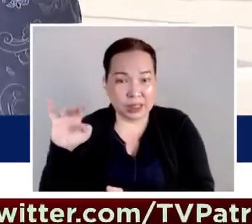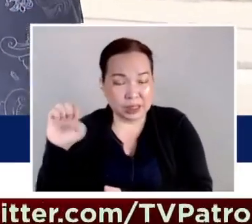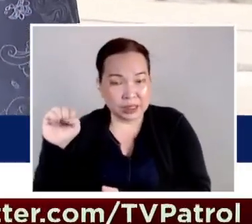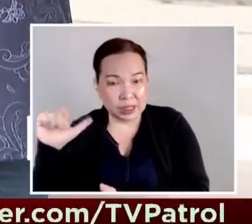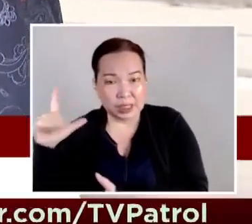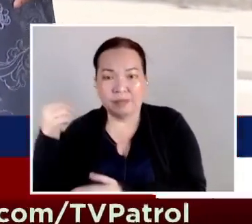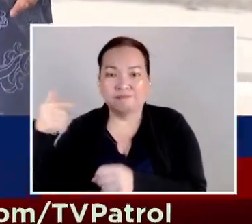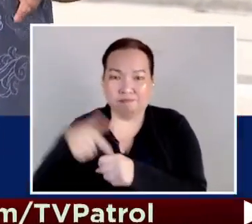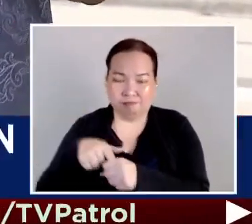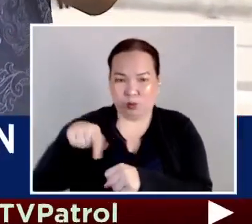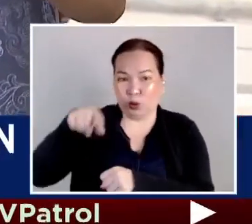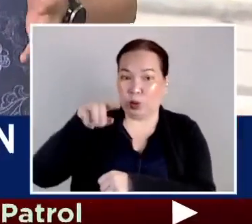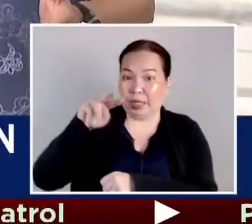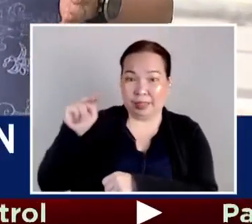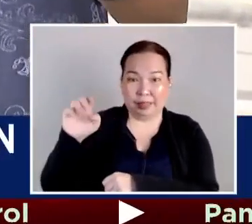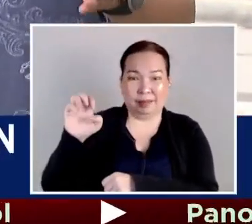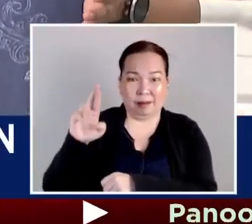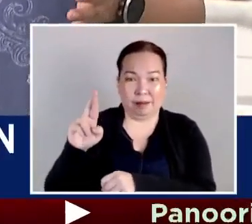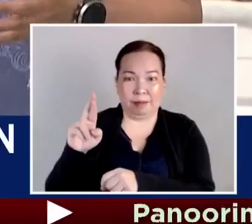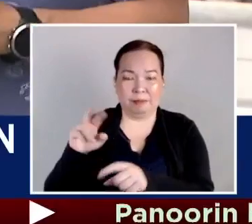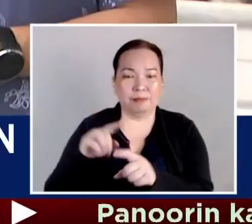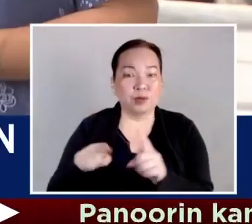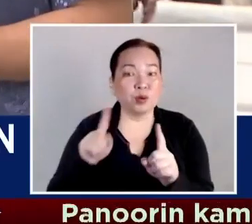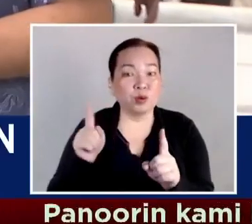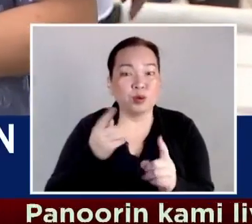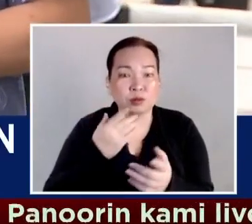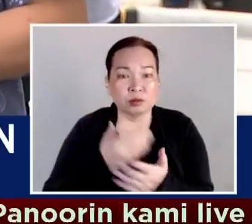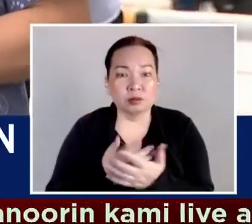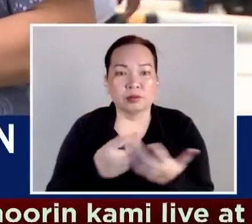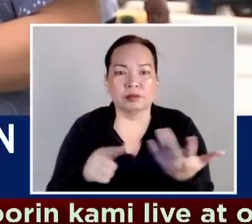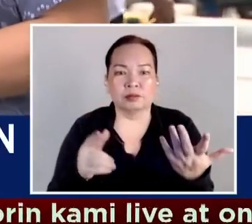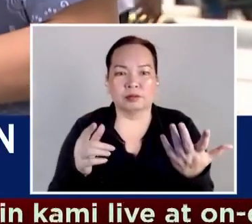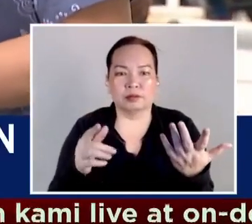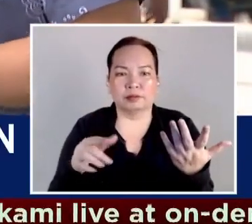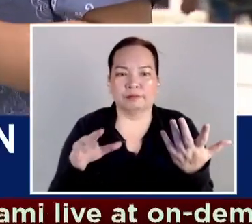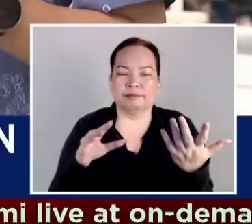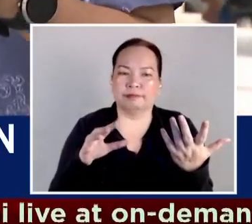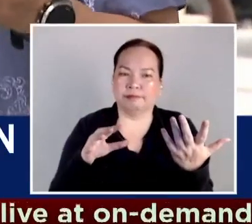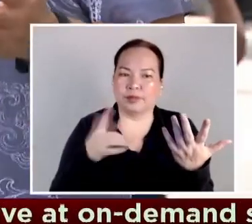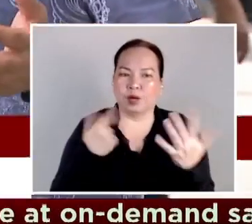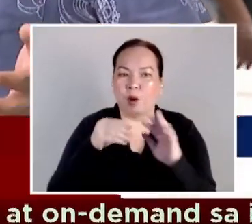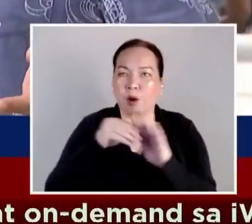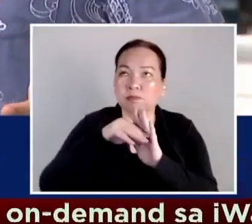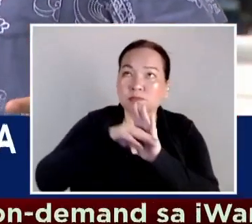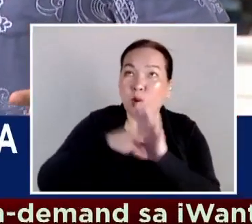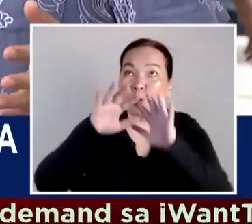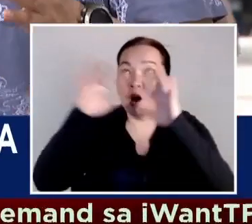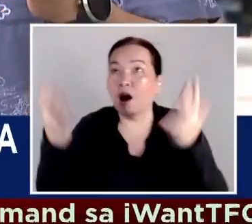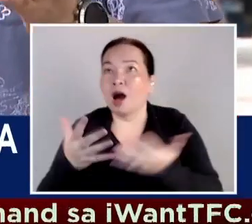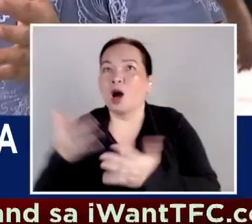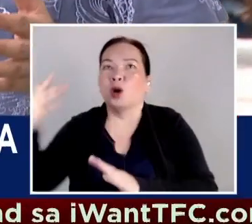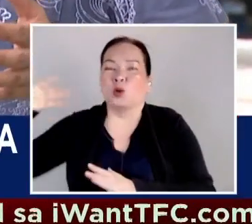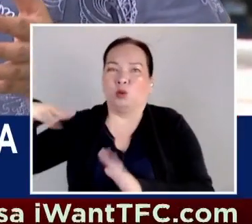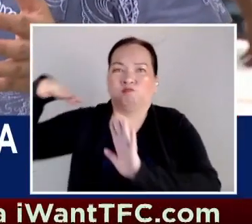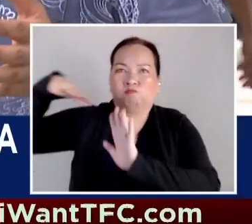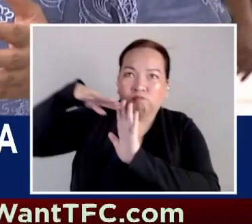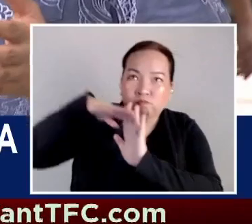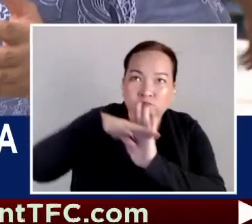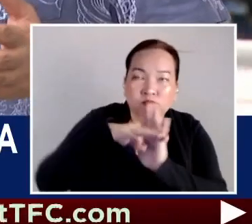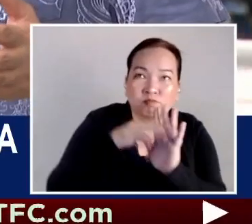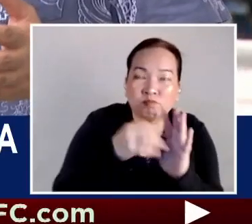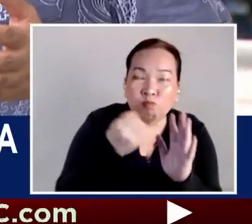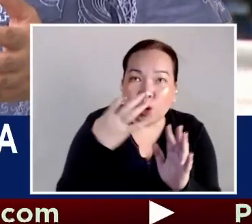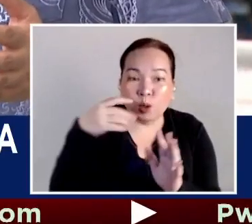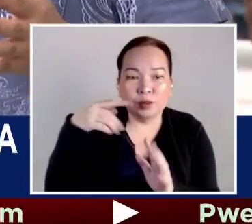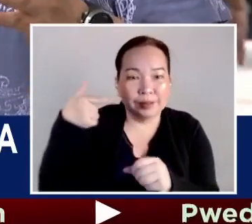Manila. Pero ang good news, bumaba ang presyo ng imported na petrolyo sa world market sa unang araw ng trading, na kapag na-sustain